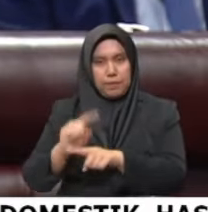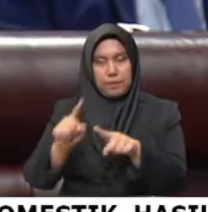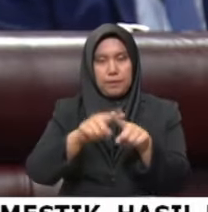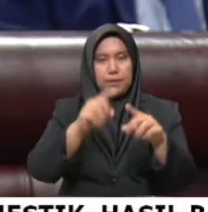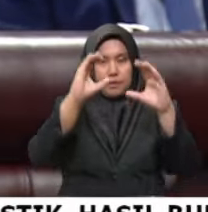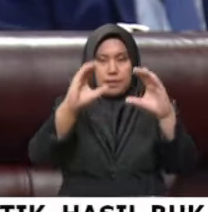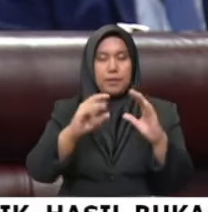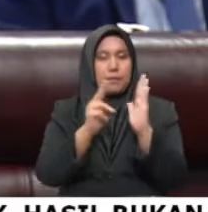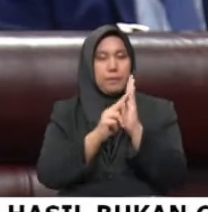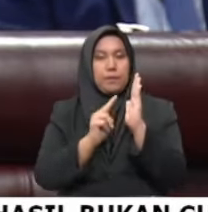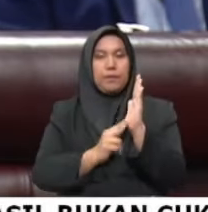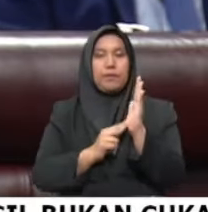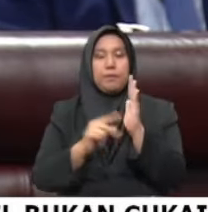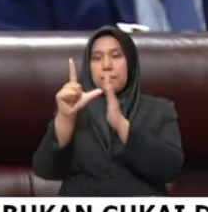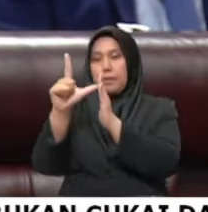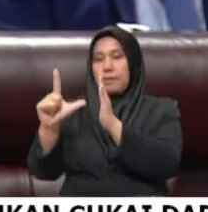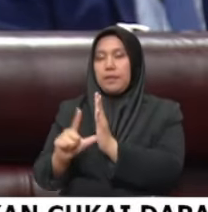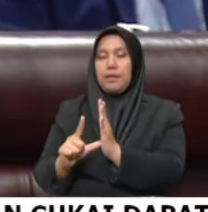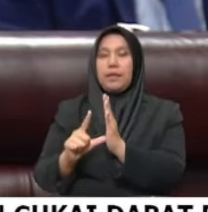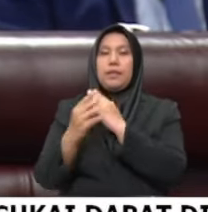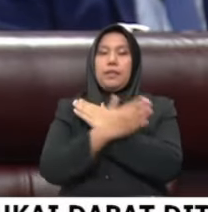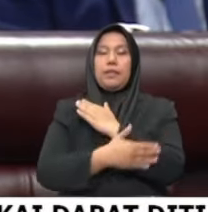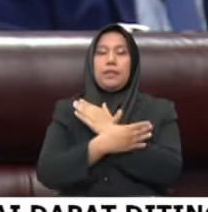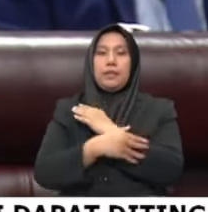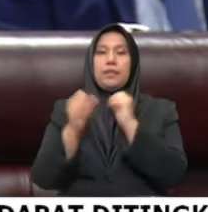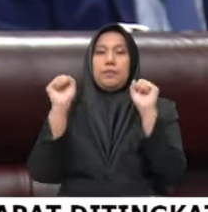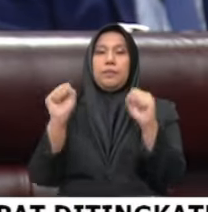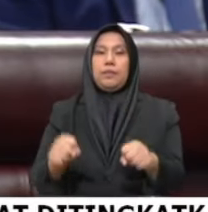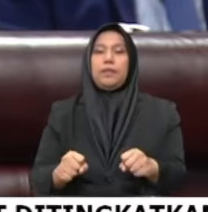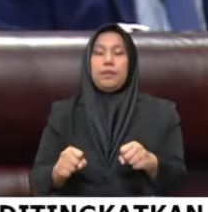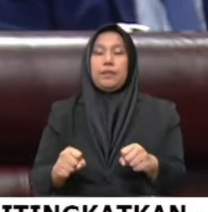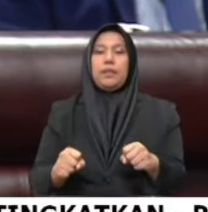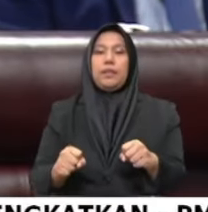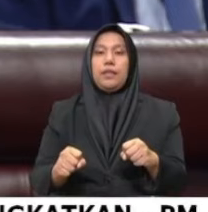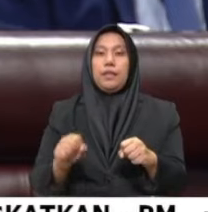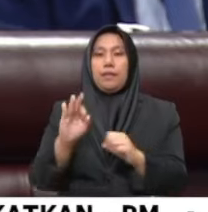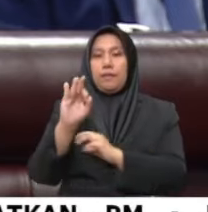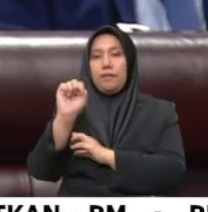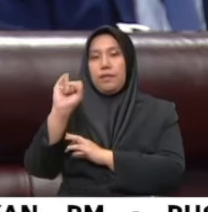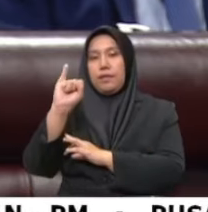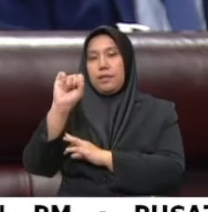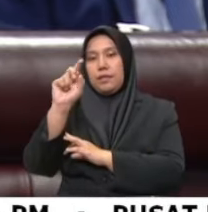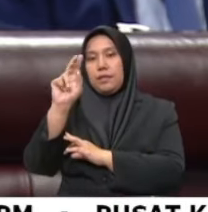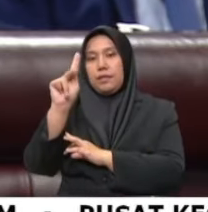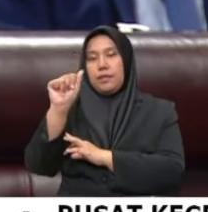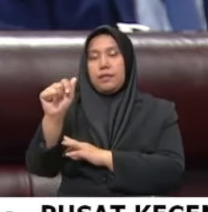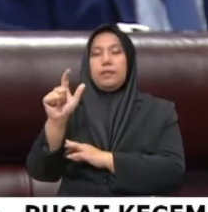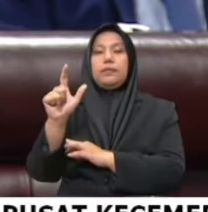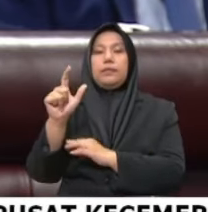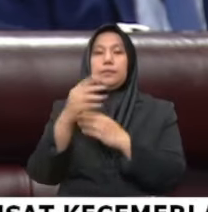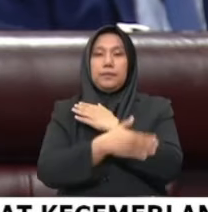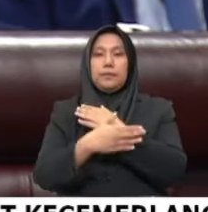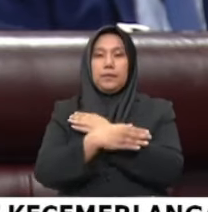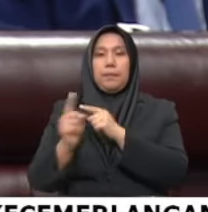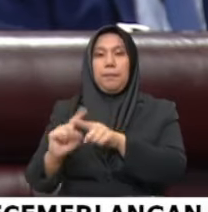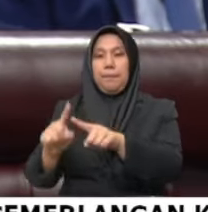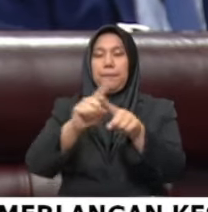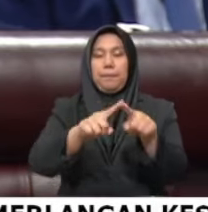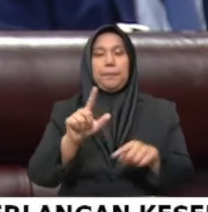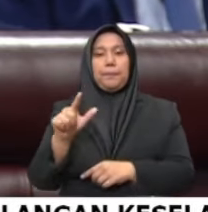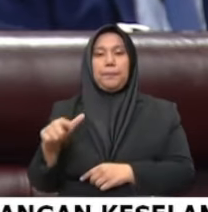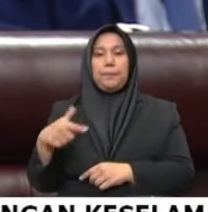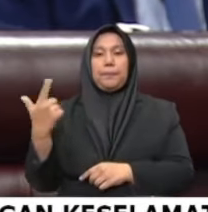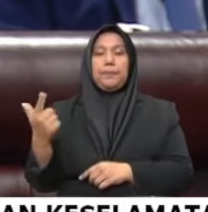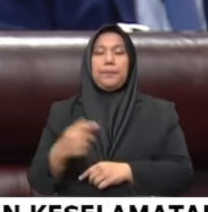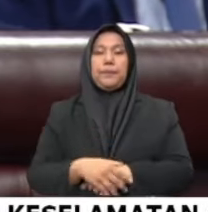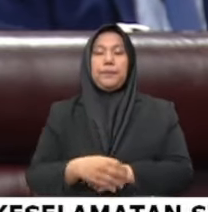aspek perundangan dan perlembagaan negara, keupayaan fiskal negara dan pelbagai lagi. Namun, untuk makluman